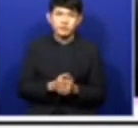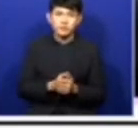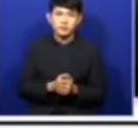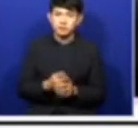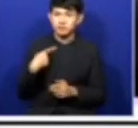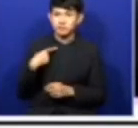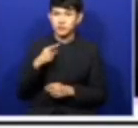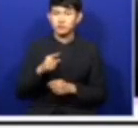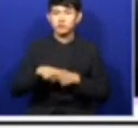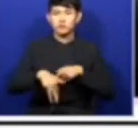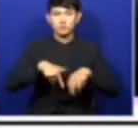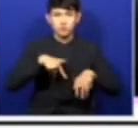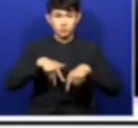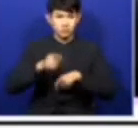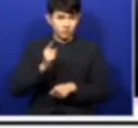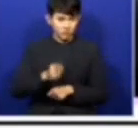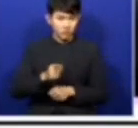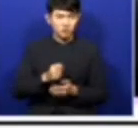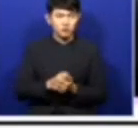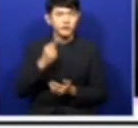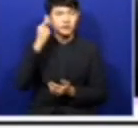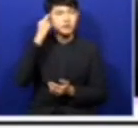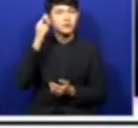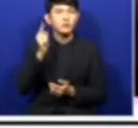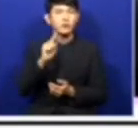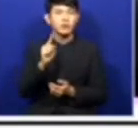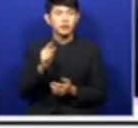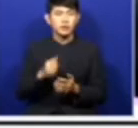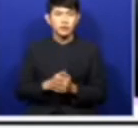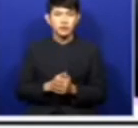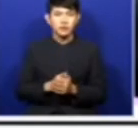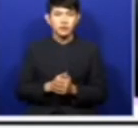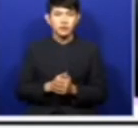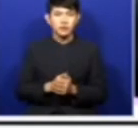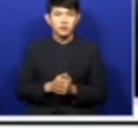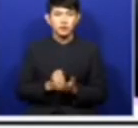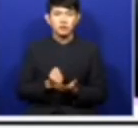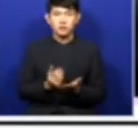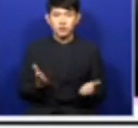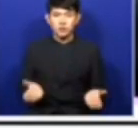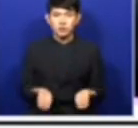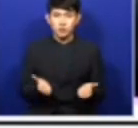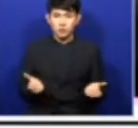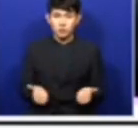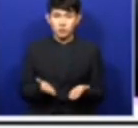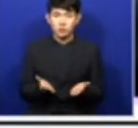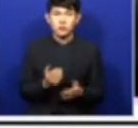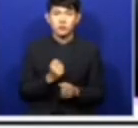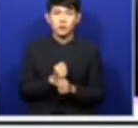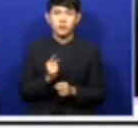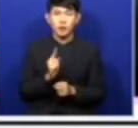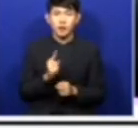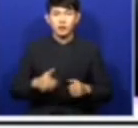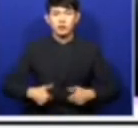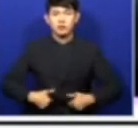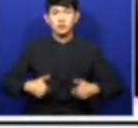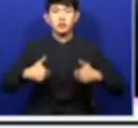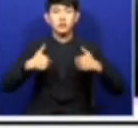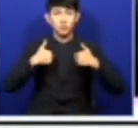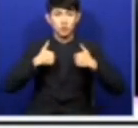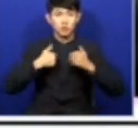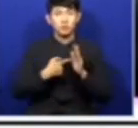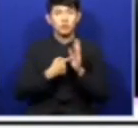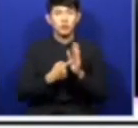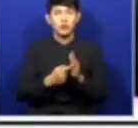ประโยชน์ต่อพี่น้องประชาชนจริงๆแล้วผมคิดว่ามันจะเป็นเรื่องการเสริมสร้างทำให้คุณภาพชีวิตโดยเฉพา